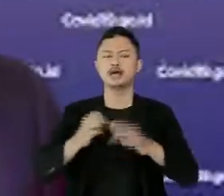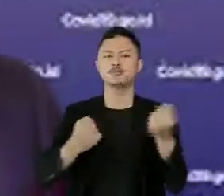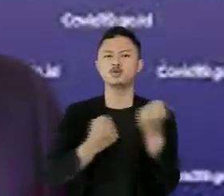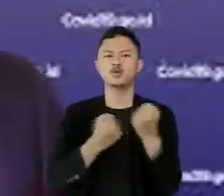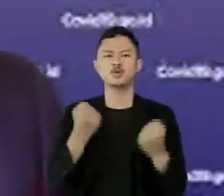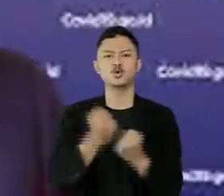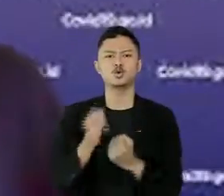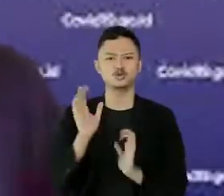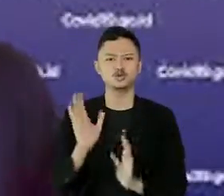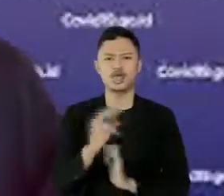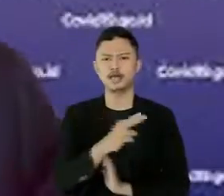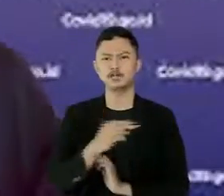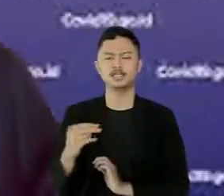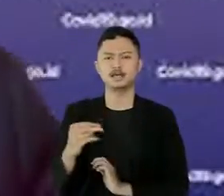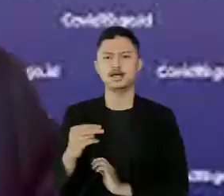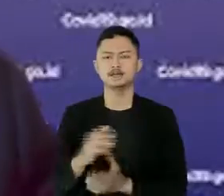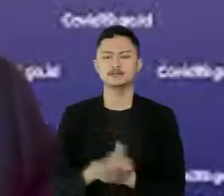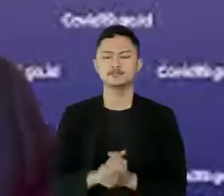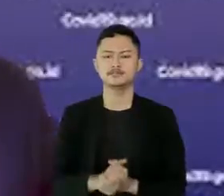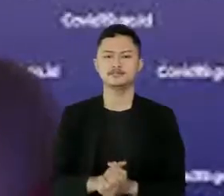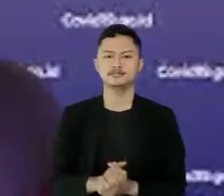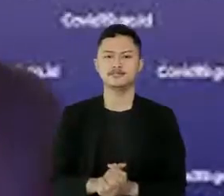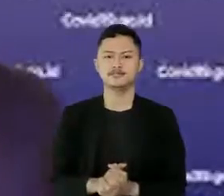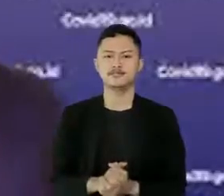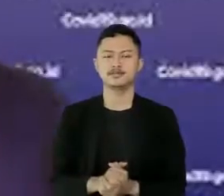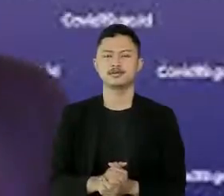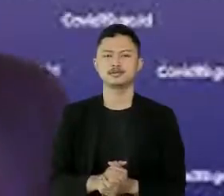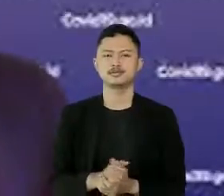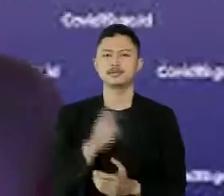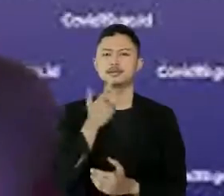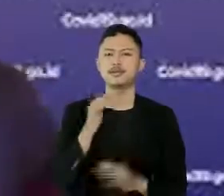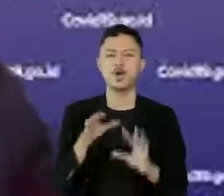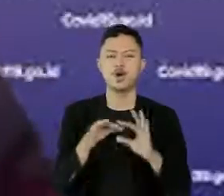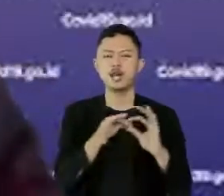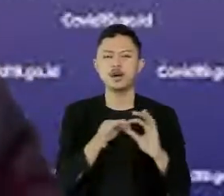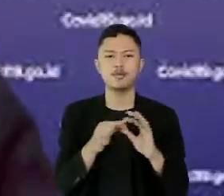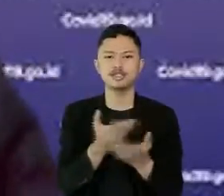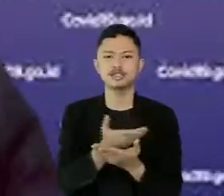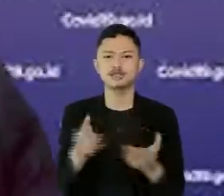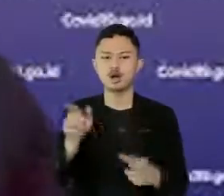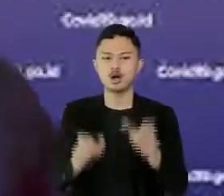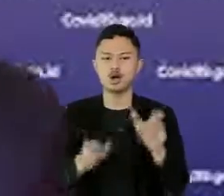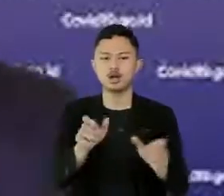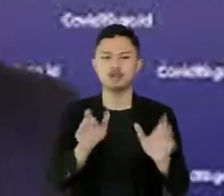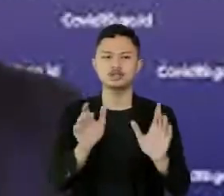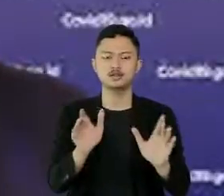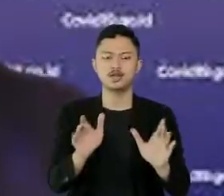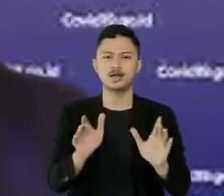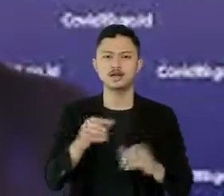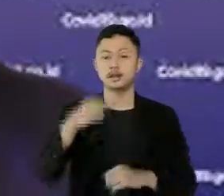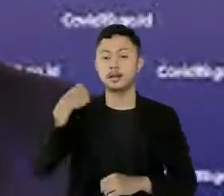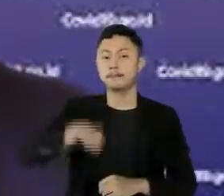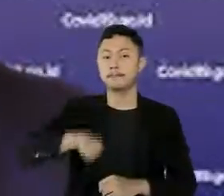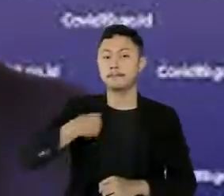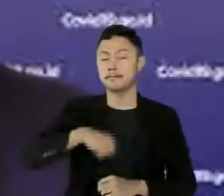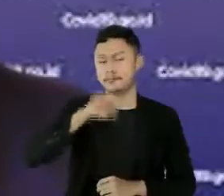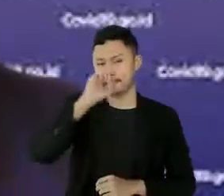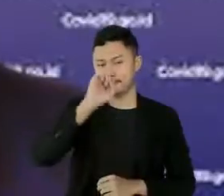bangsa Indonesia, saling mengingatkan dan juga kolaborasi semua pihak ya. Tadi juga Mas